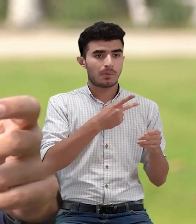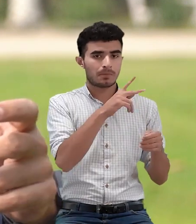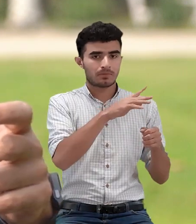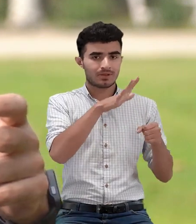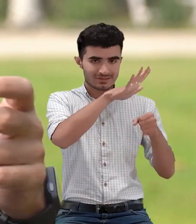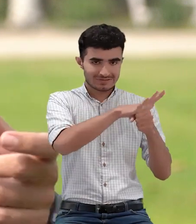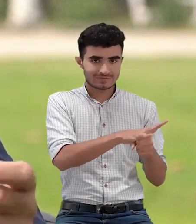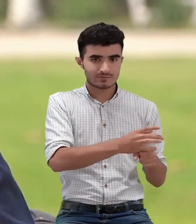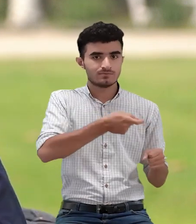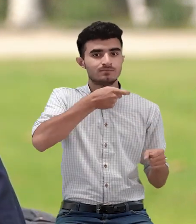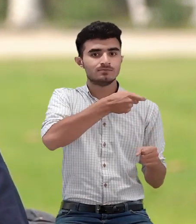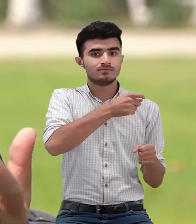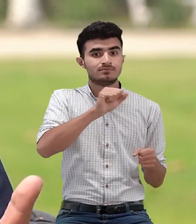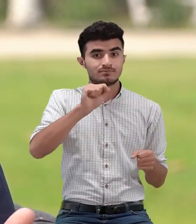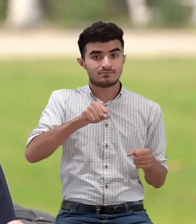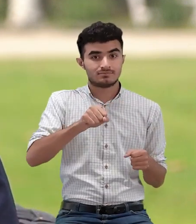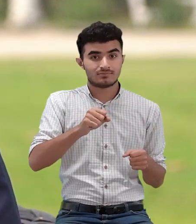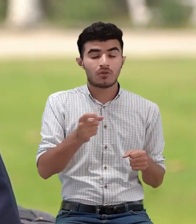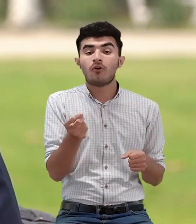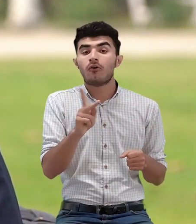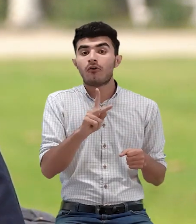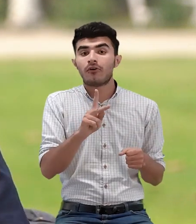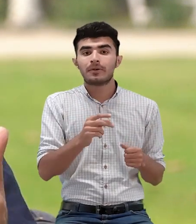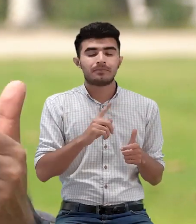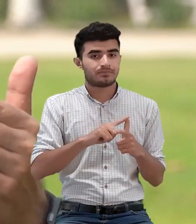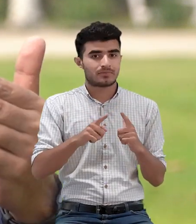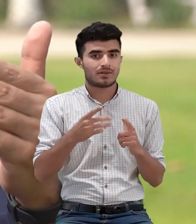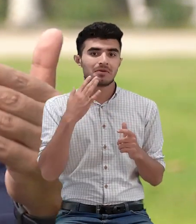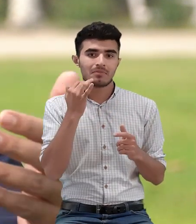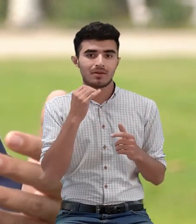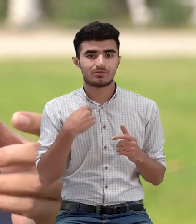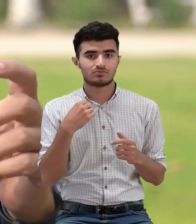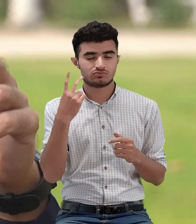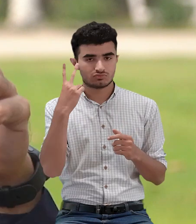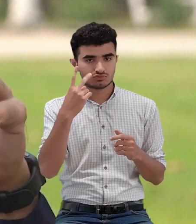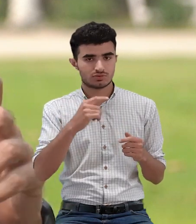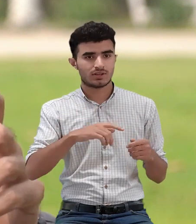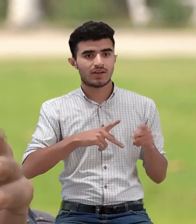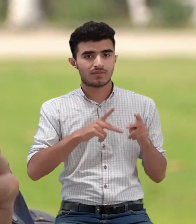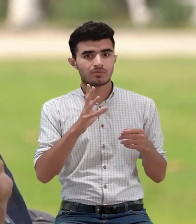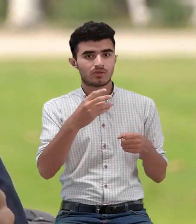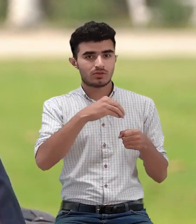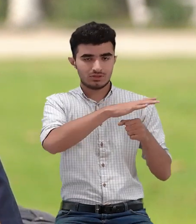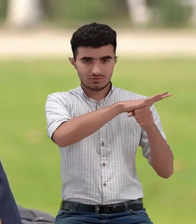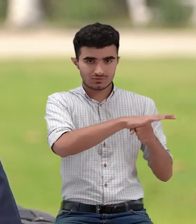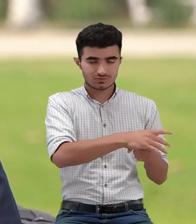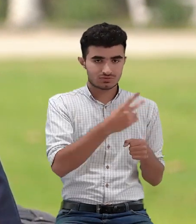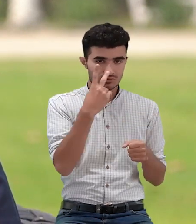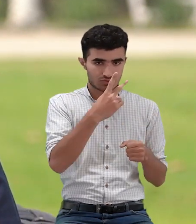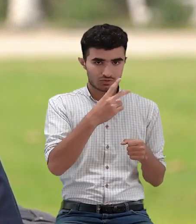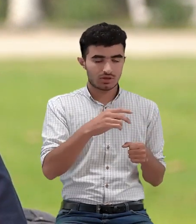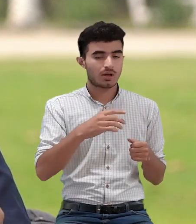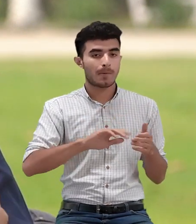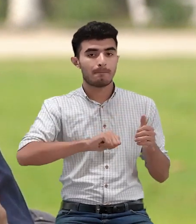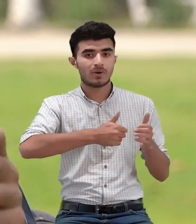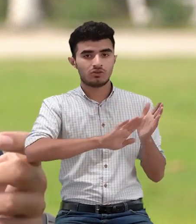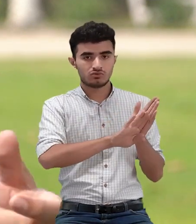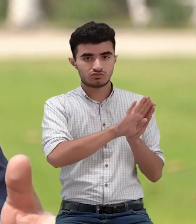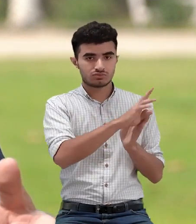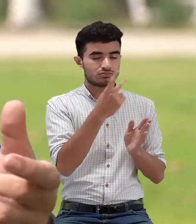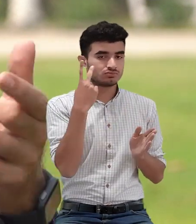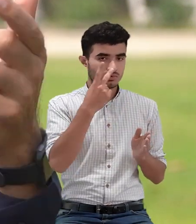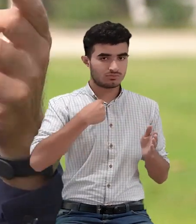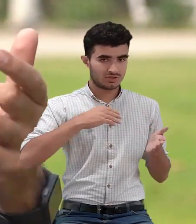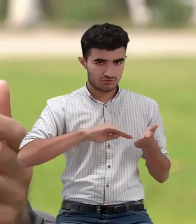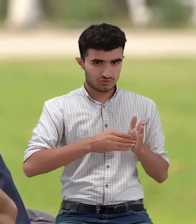आदमी को इस तरह से रिस्पॉन्स नहीं दूँगा, बल्कि मैं देखूँगा कि अच्छा अल्लाह ताला ने मुझे इस टेस्ट में डाल दिया है, मेरे